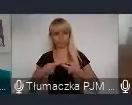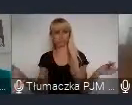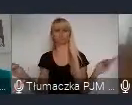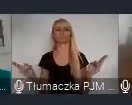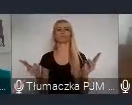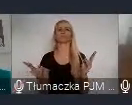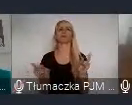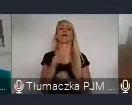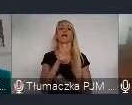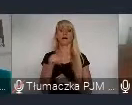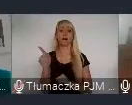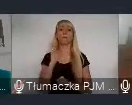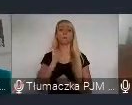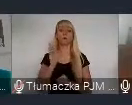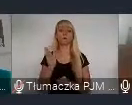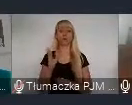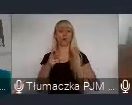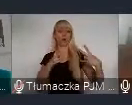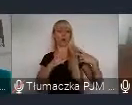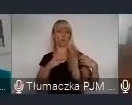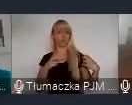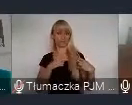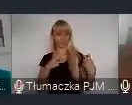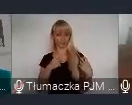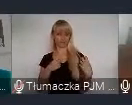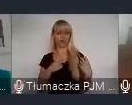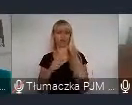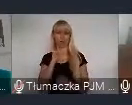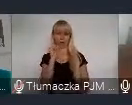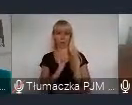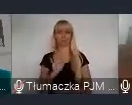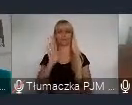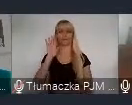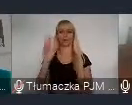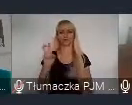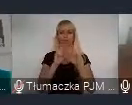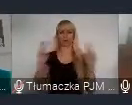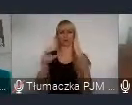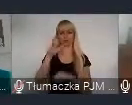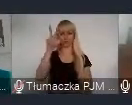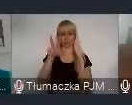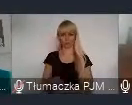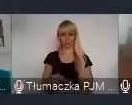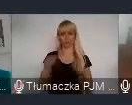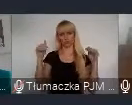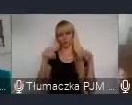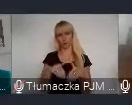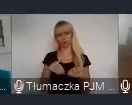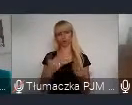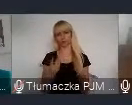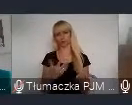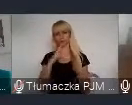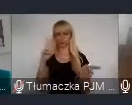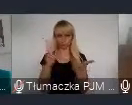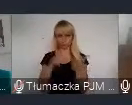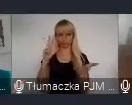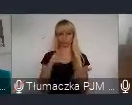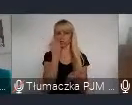jeszcze 3 miesiące na to, żeby je przyjąć. W związku z czym to jest jeden z przykładów tego, że warunki ex ante